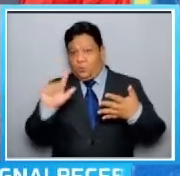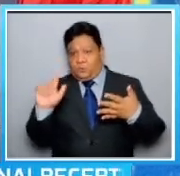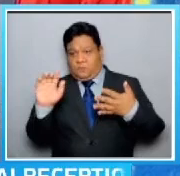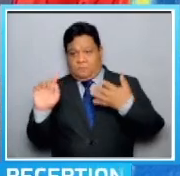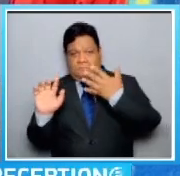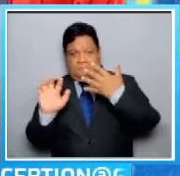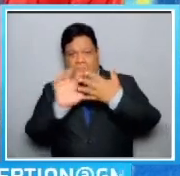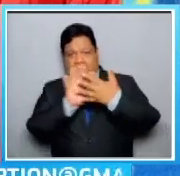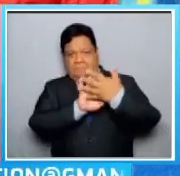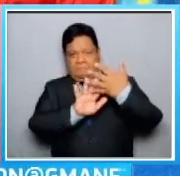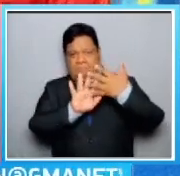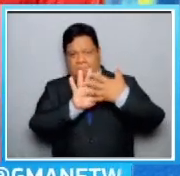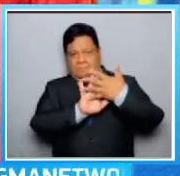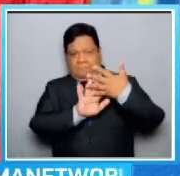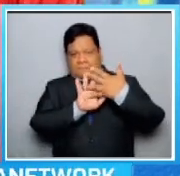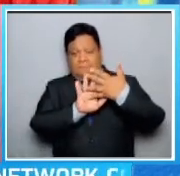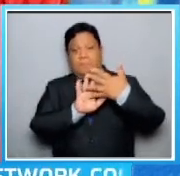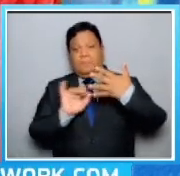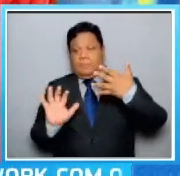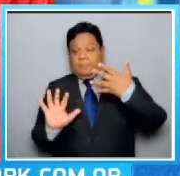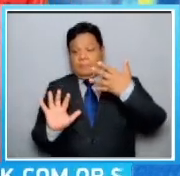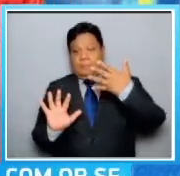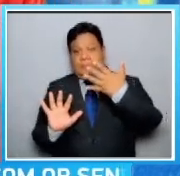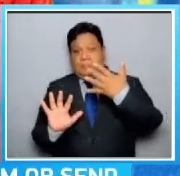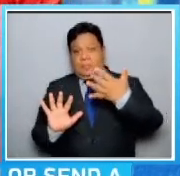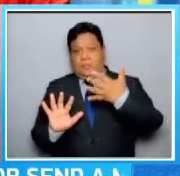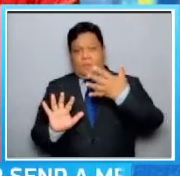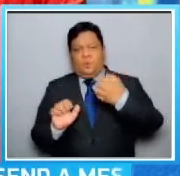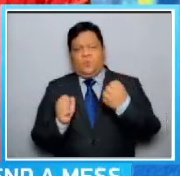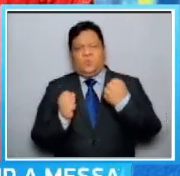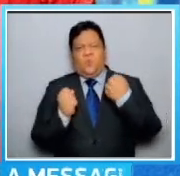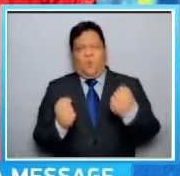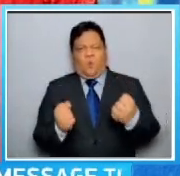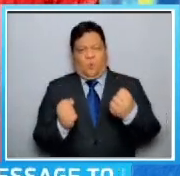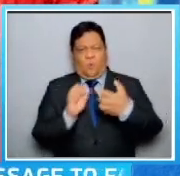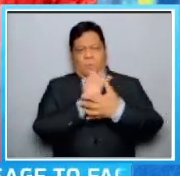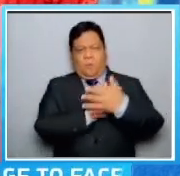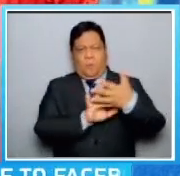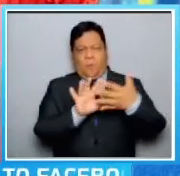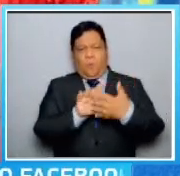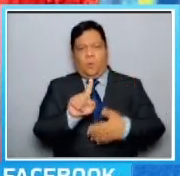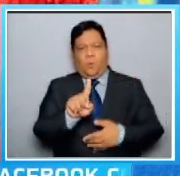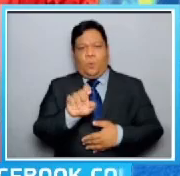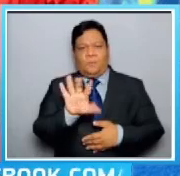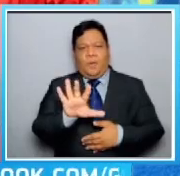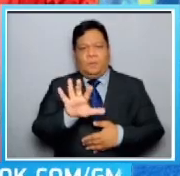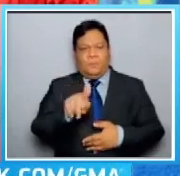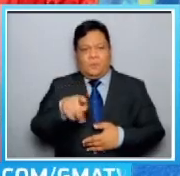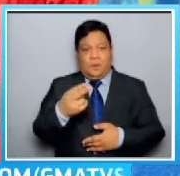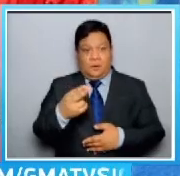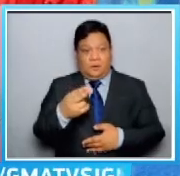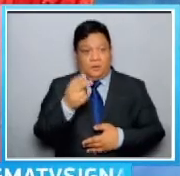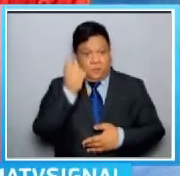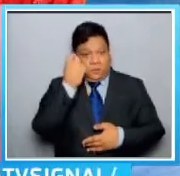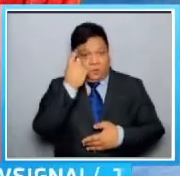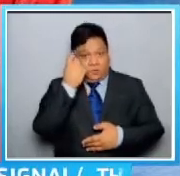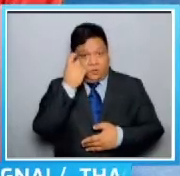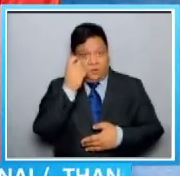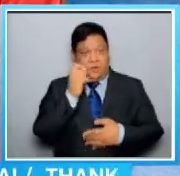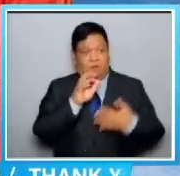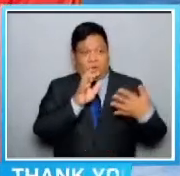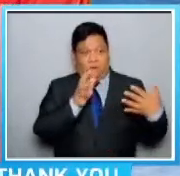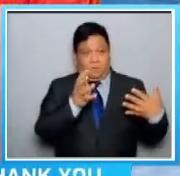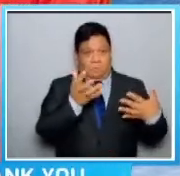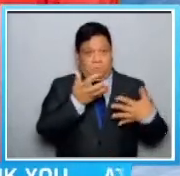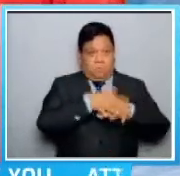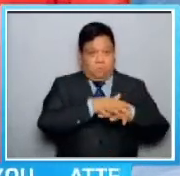lakas, malakas ang hangin ito, 195 kilometers per hour. Pero mga kapuso, kahit na po magsasarib yung dalawang bagyo,